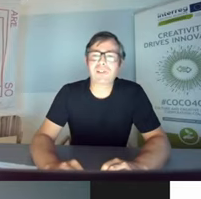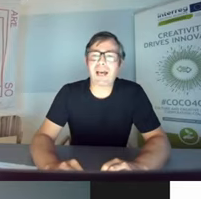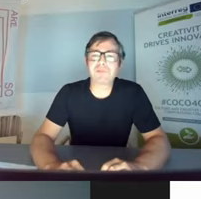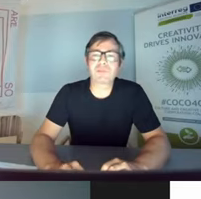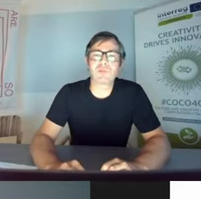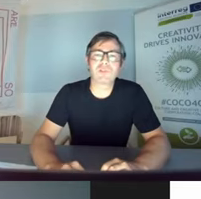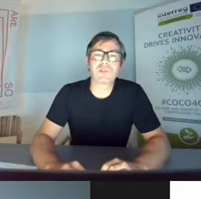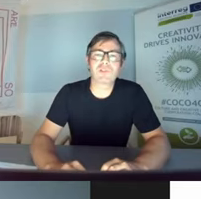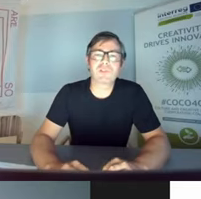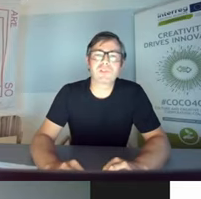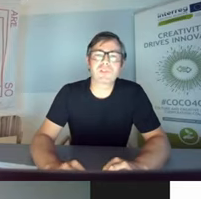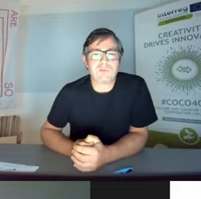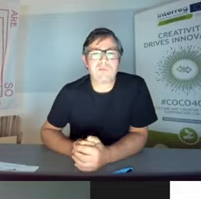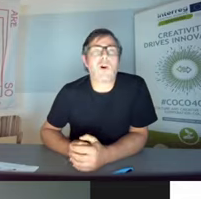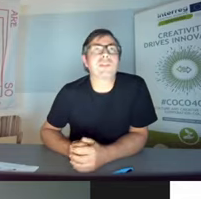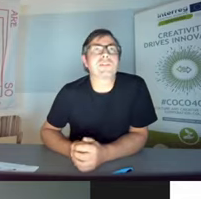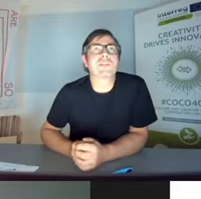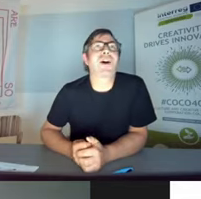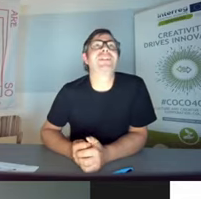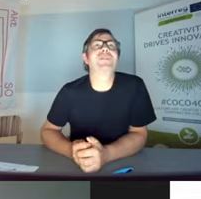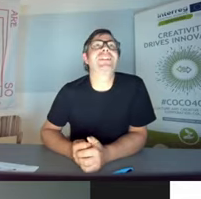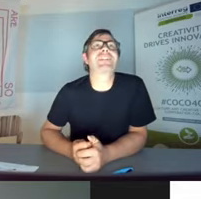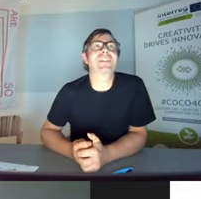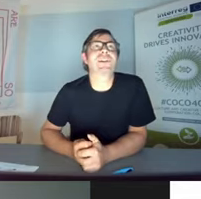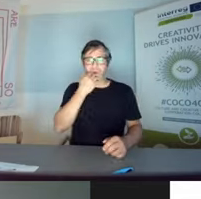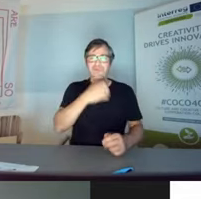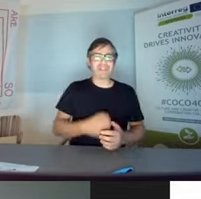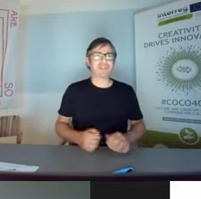einen schönen Abend zu wünschen und wir freuen uns auf ein